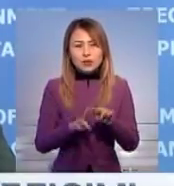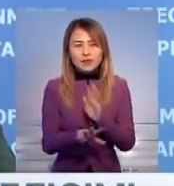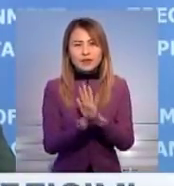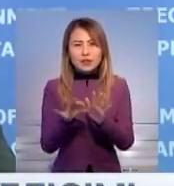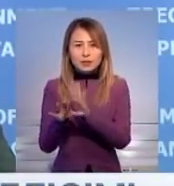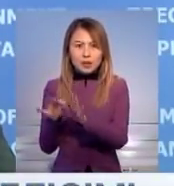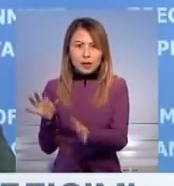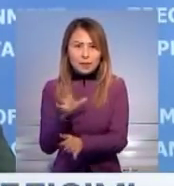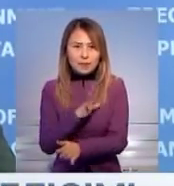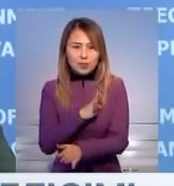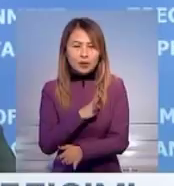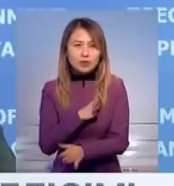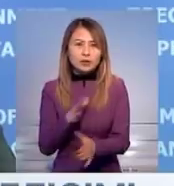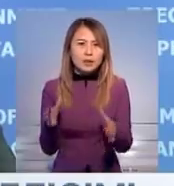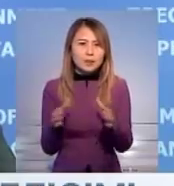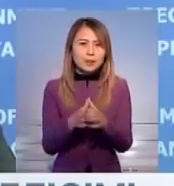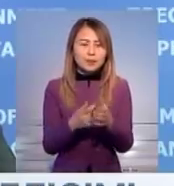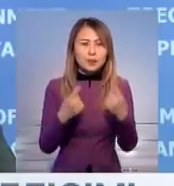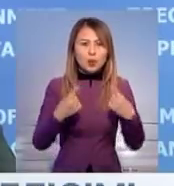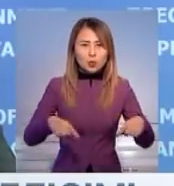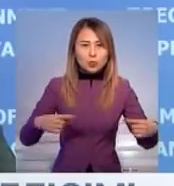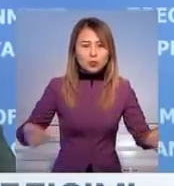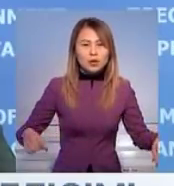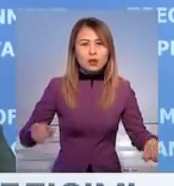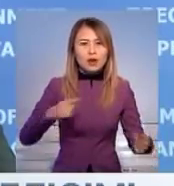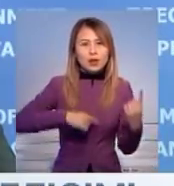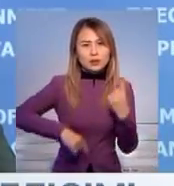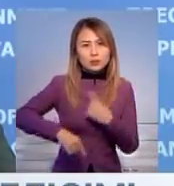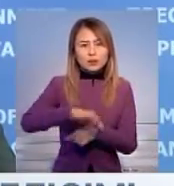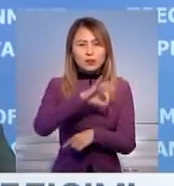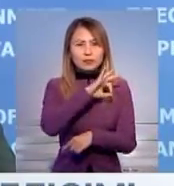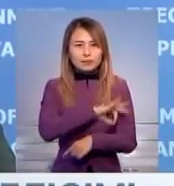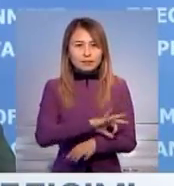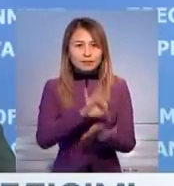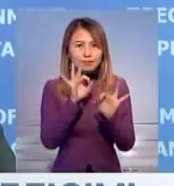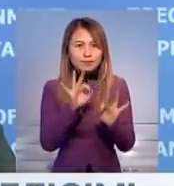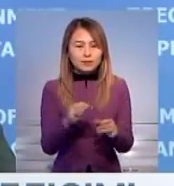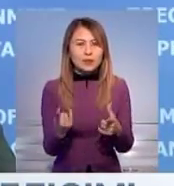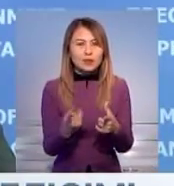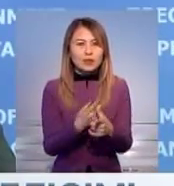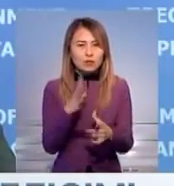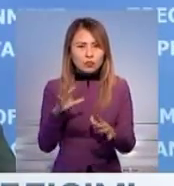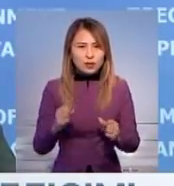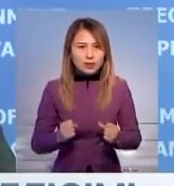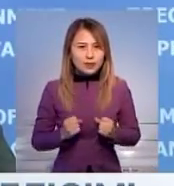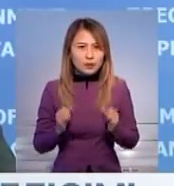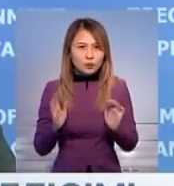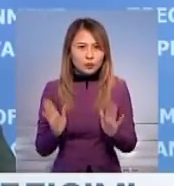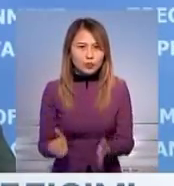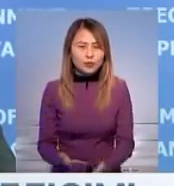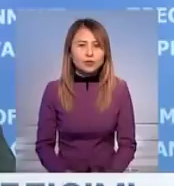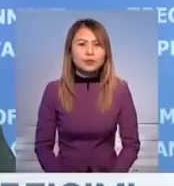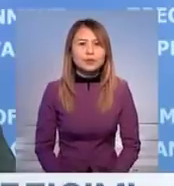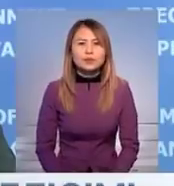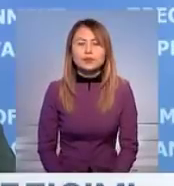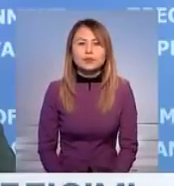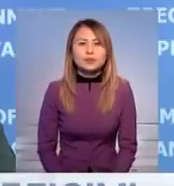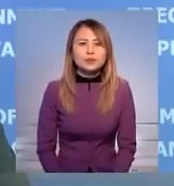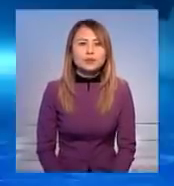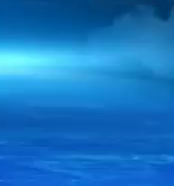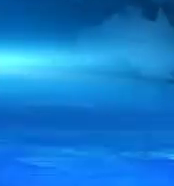алынды. Ұлттық кәсіпкерлер палатасы басқа да кәсіпорындар үшін тиімді тұстарын дамытуға барынша тырысамыз.